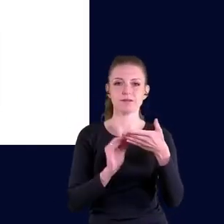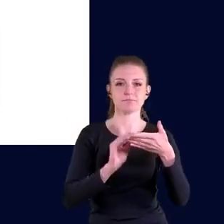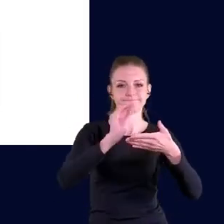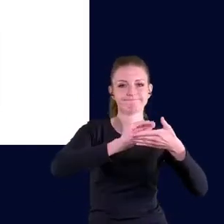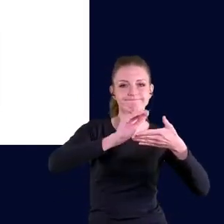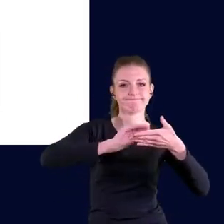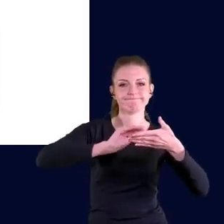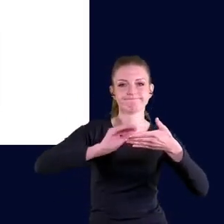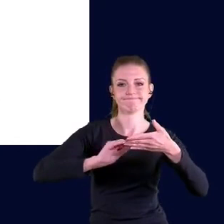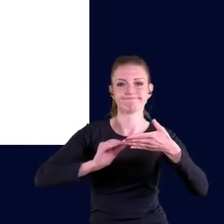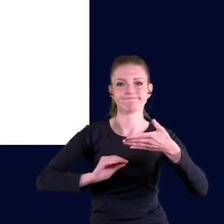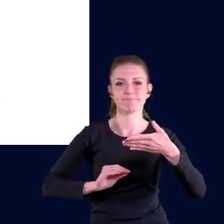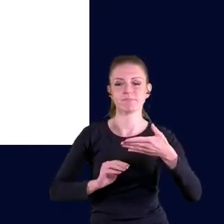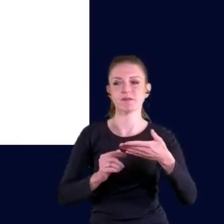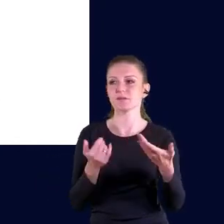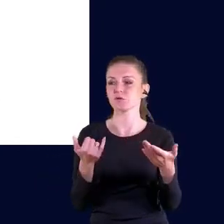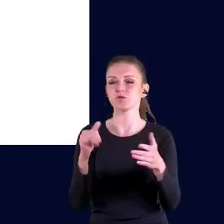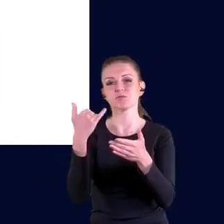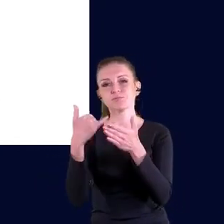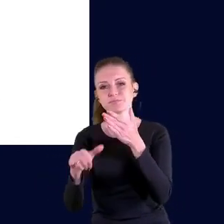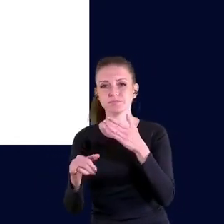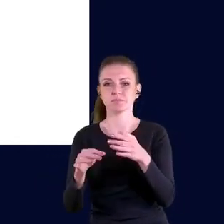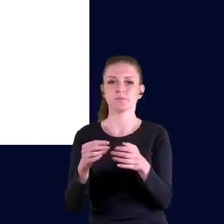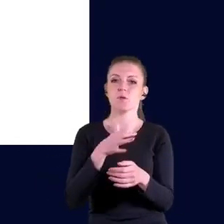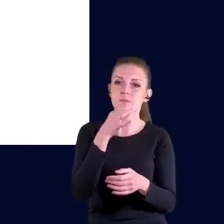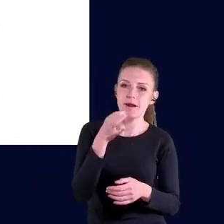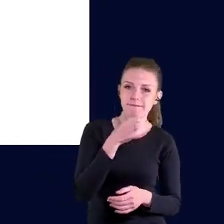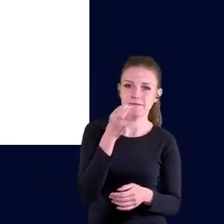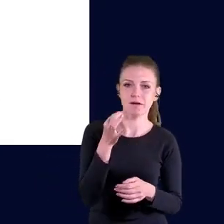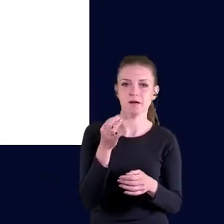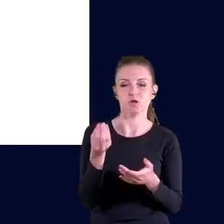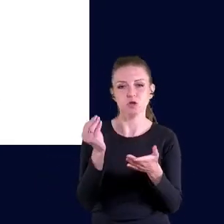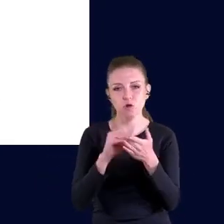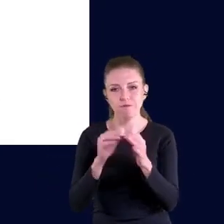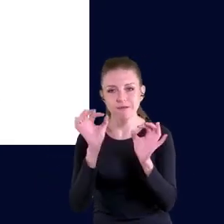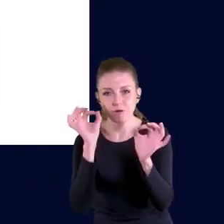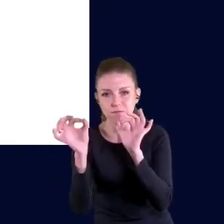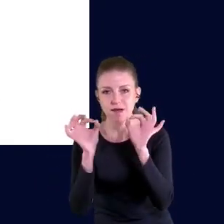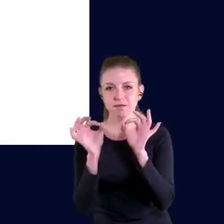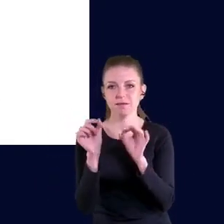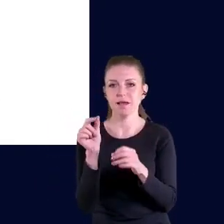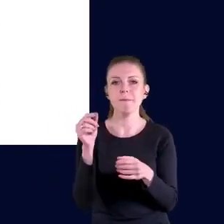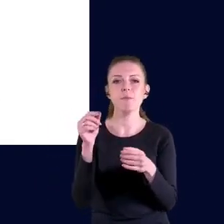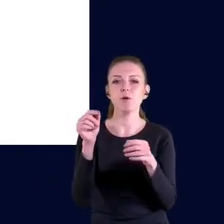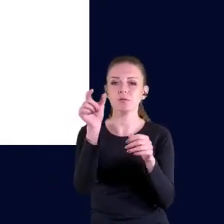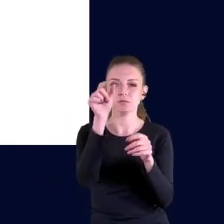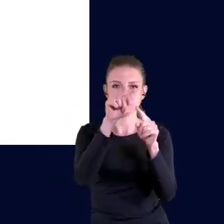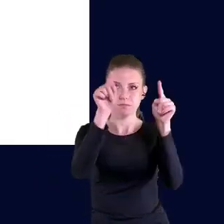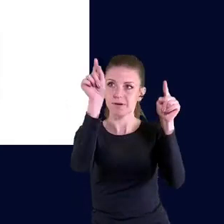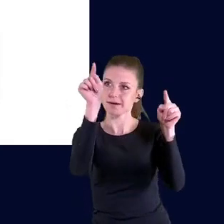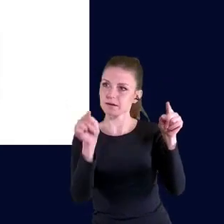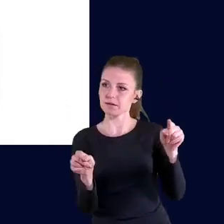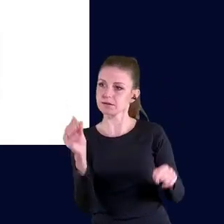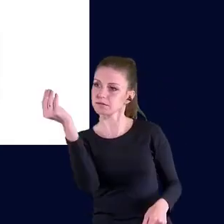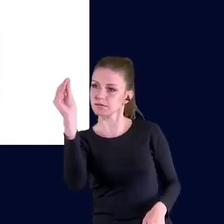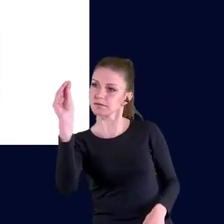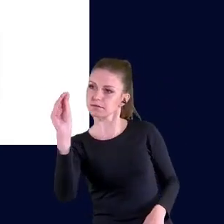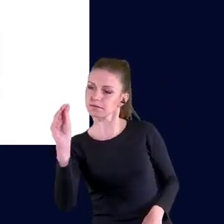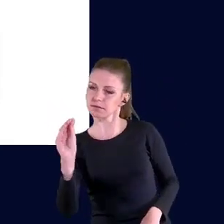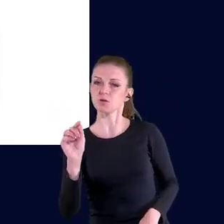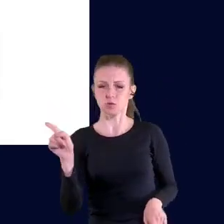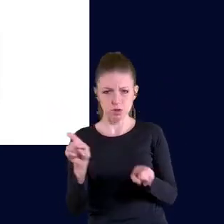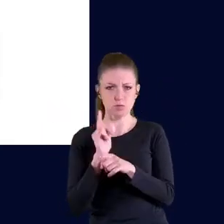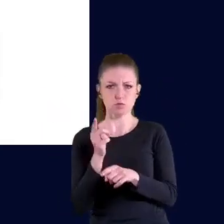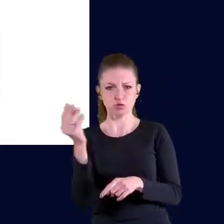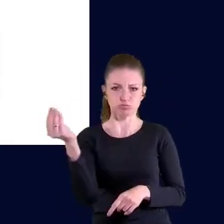wszelkie jakieś kreślenia poprawki jakieś uwagi gdzieś tam ewentualnie na marginesach to też trzeba było w jakiś tam sposób uwzględnić